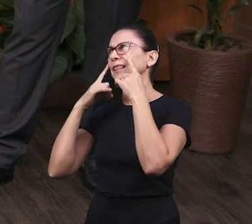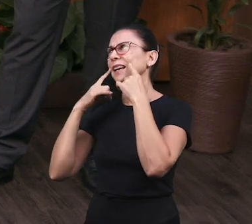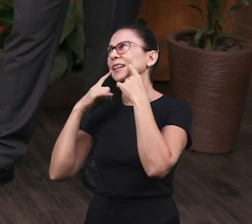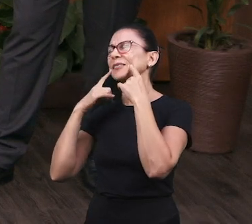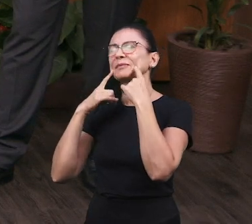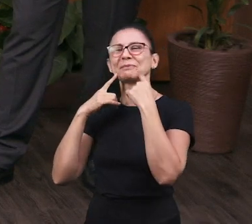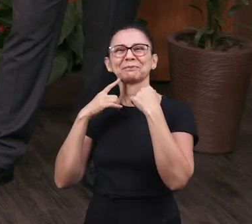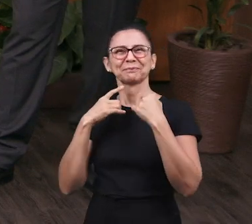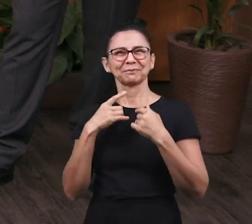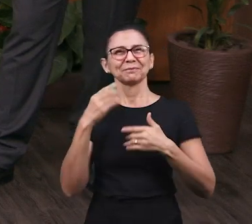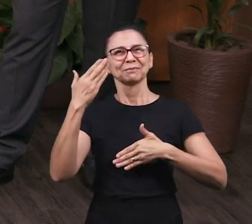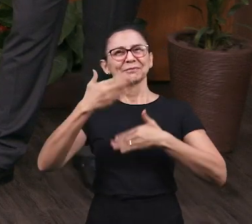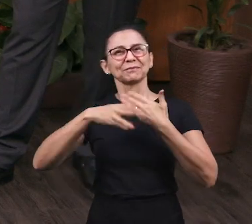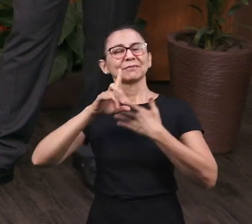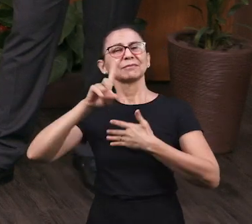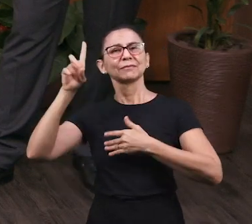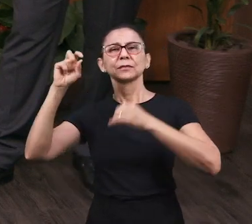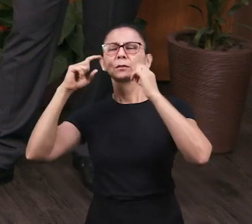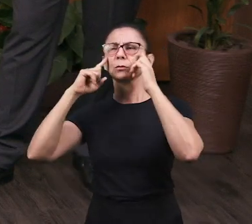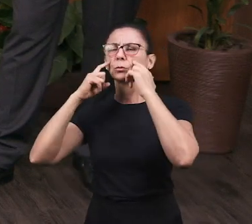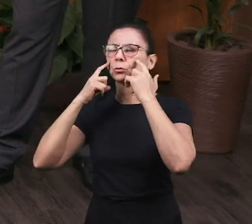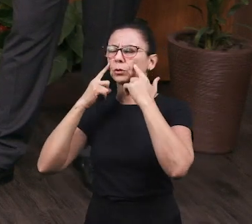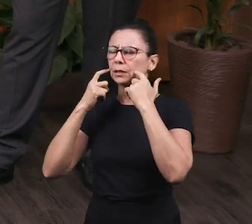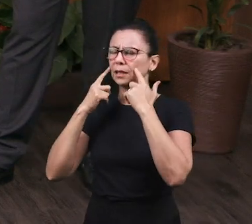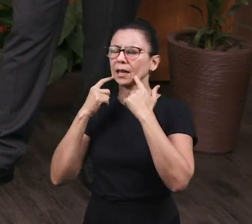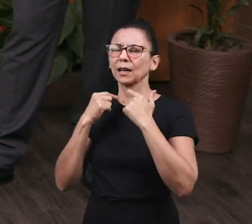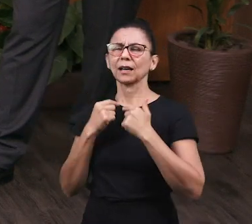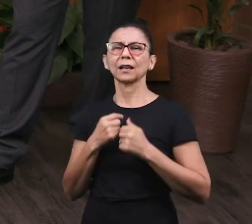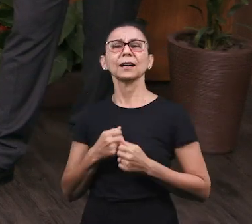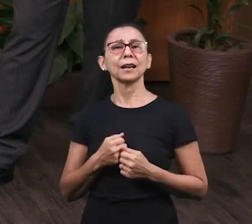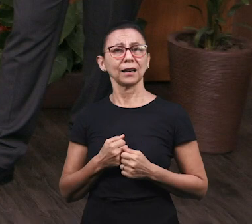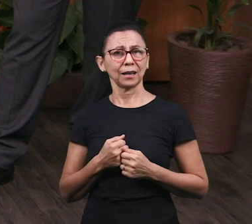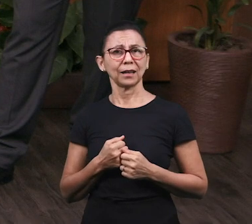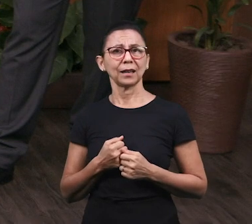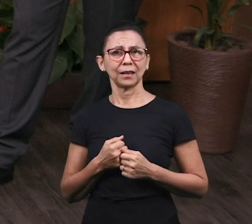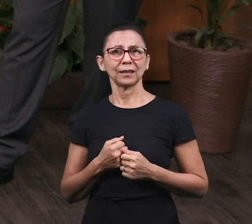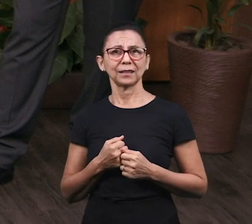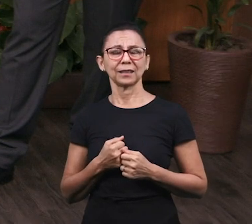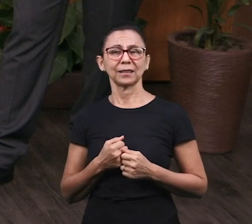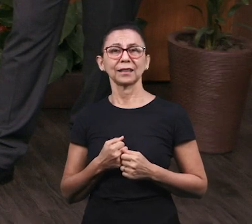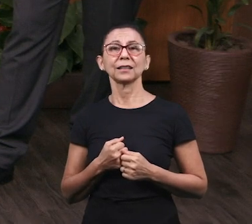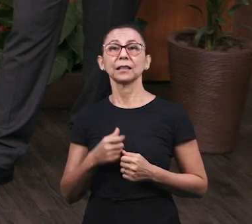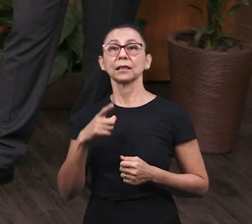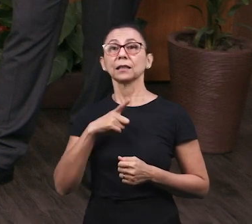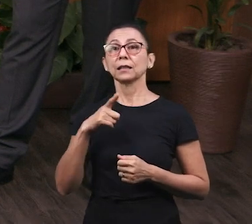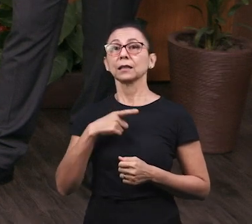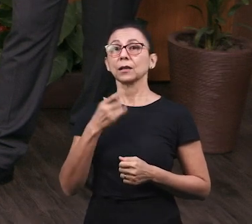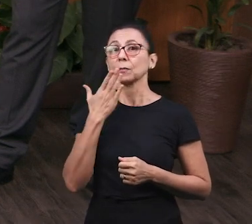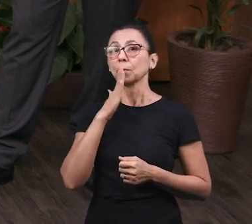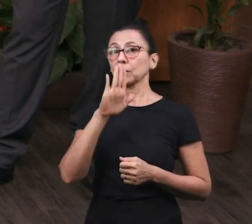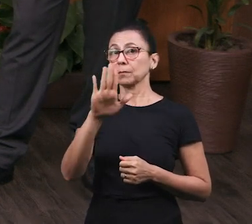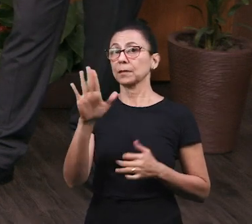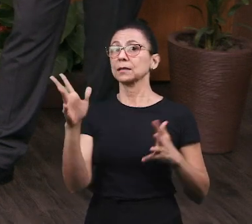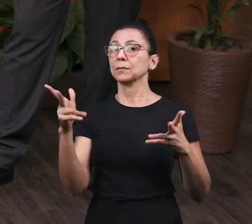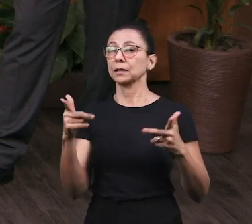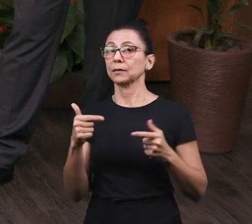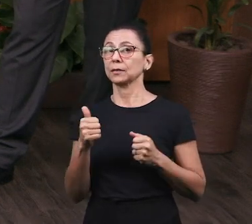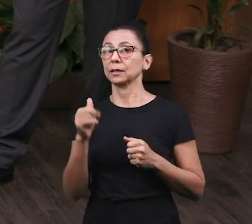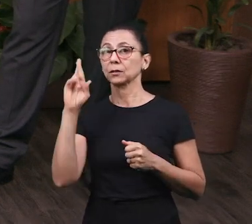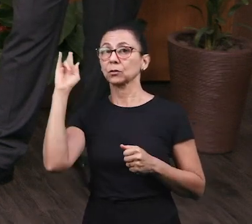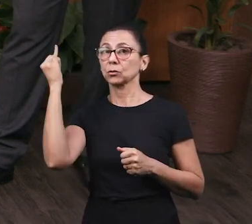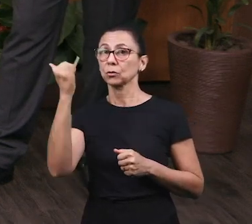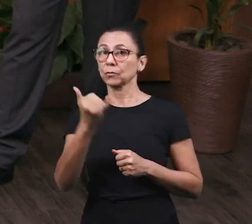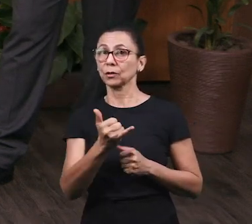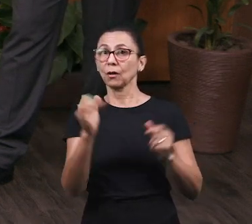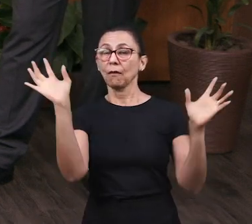Pleurer dans la présence de Dieu, dans la présence du Seigneur, c'est une promesse merveilleuse. Bienheureux ceux qui pleurent, car